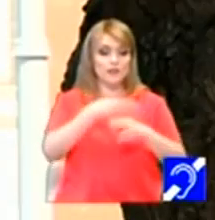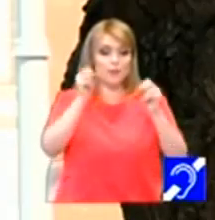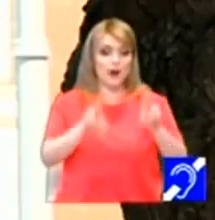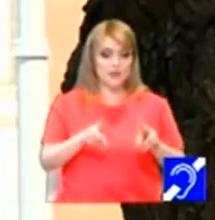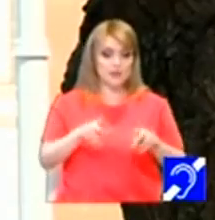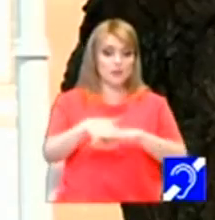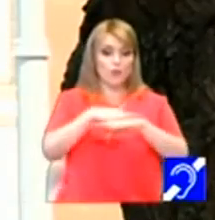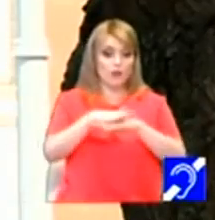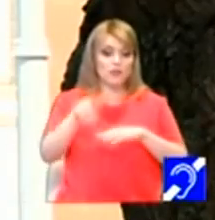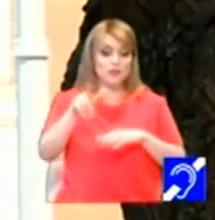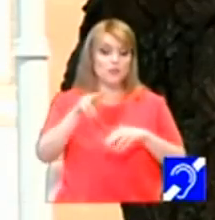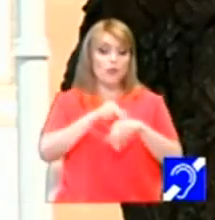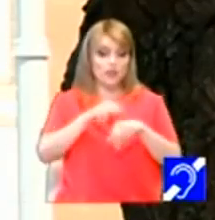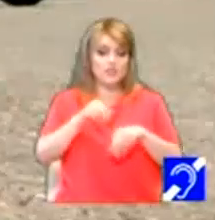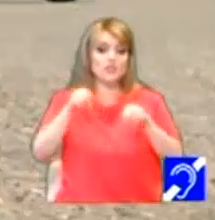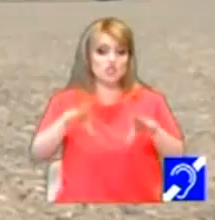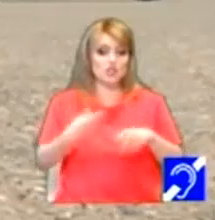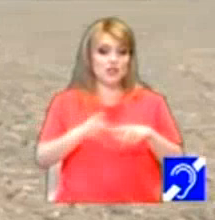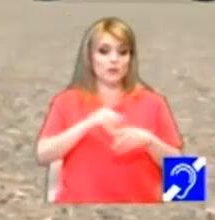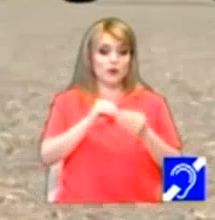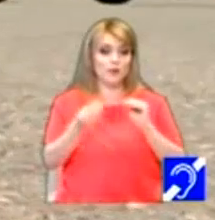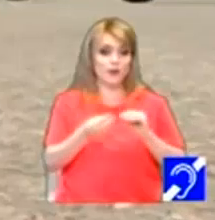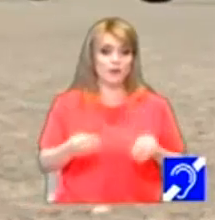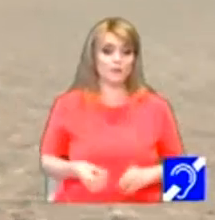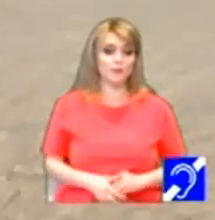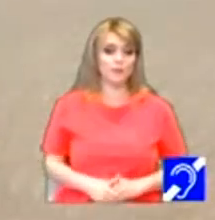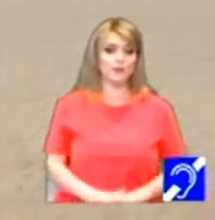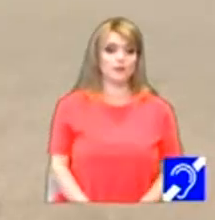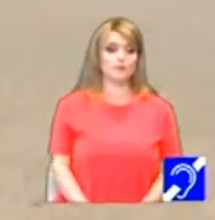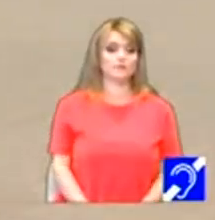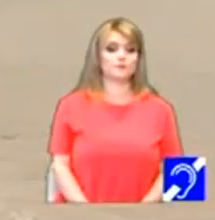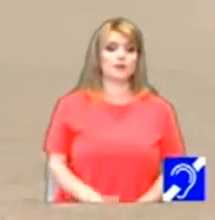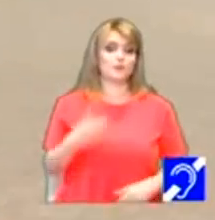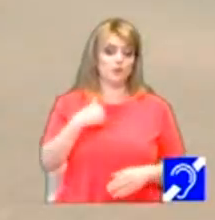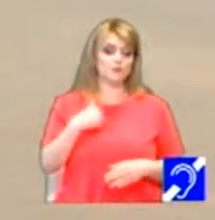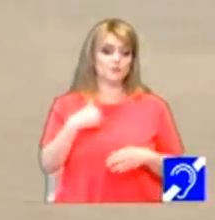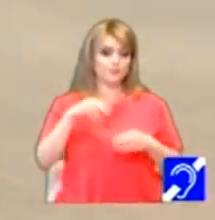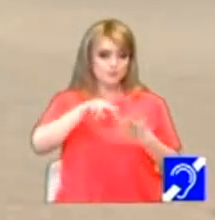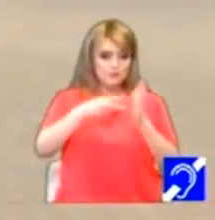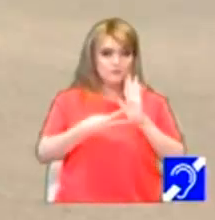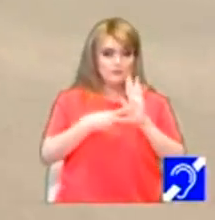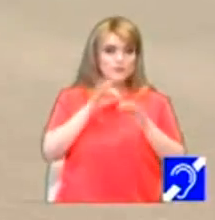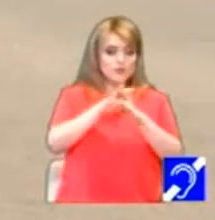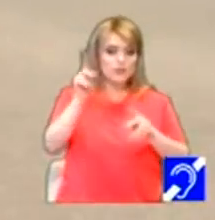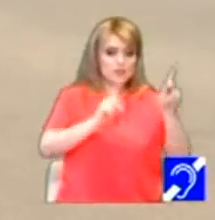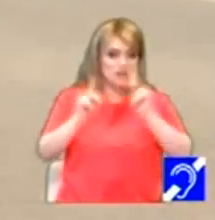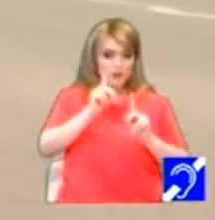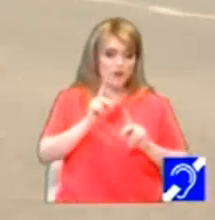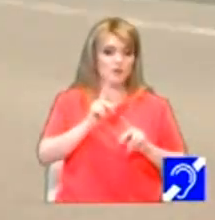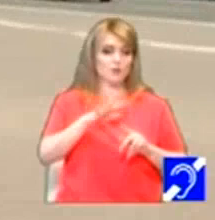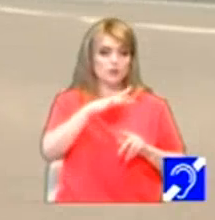curând poliția va soluționa această problemă. Programăm să desfășurăm o ședință chiar o masă rotundă cu